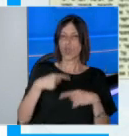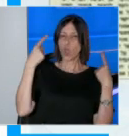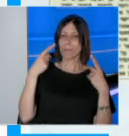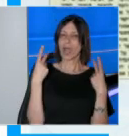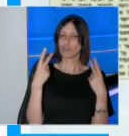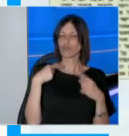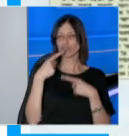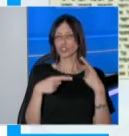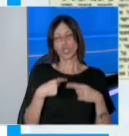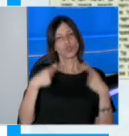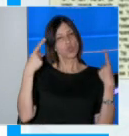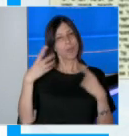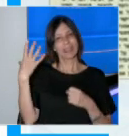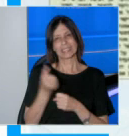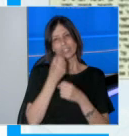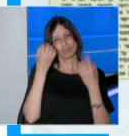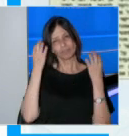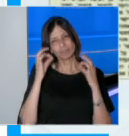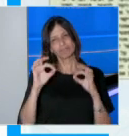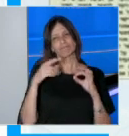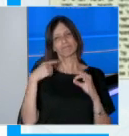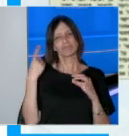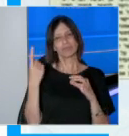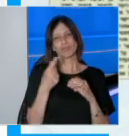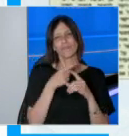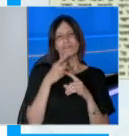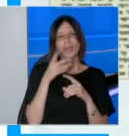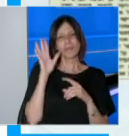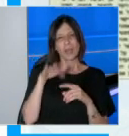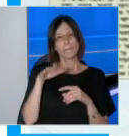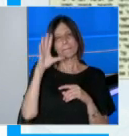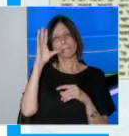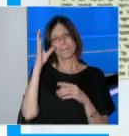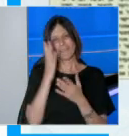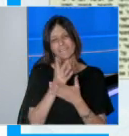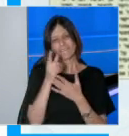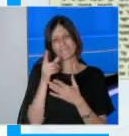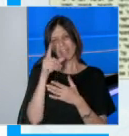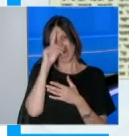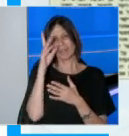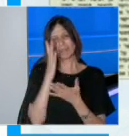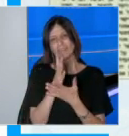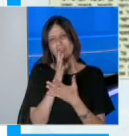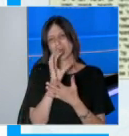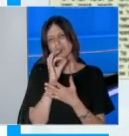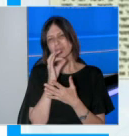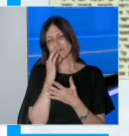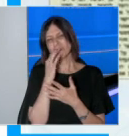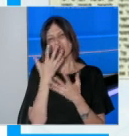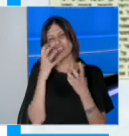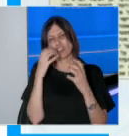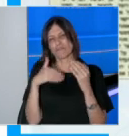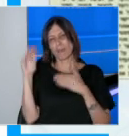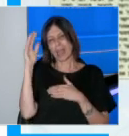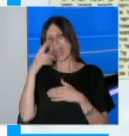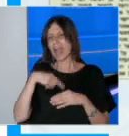יום הניצחון, כבוד גדול לכל הווטרנים, כבר בנות ובני, כבר שהם הווטרנים, כבר בני 90 ומעלה, אנחנו